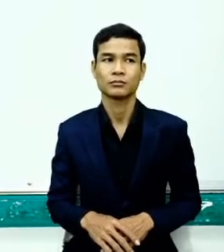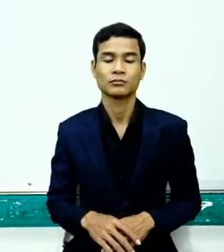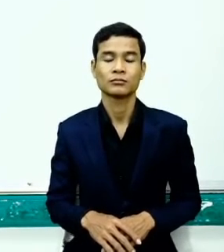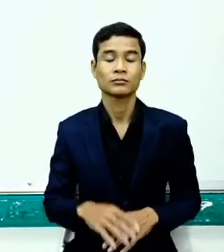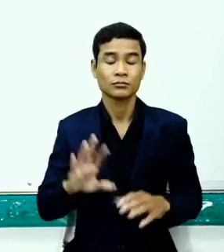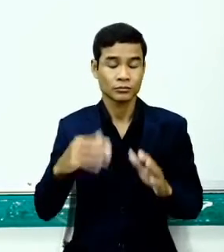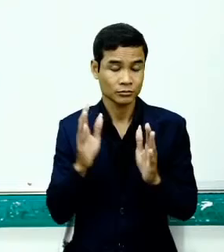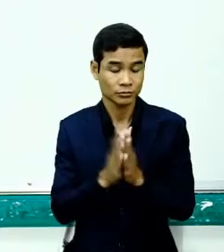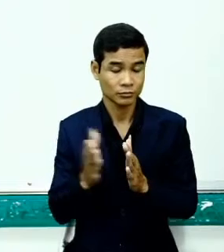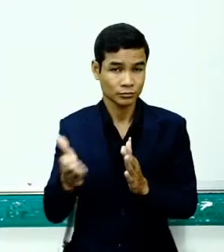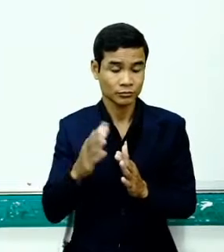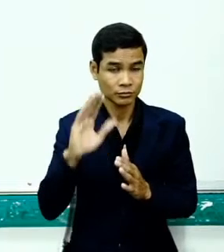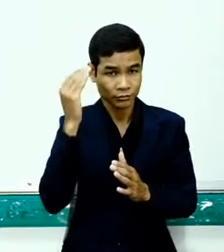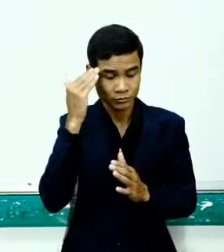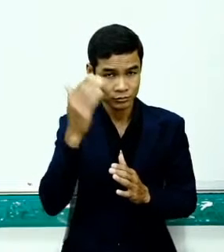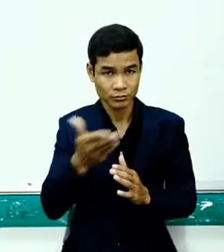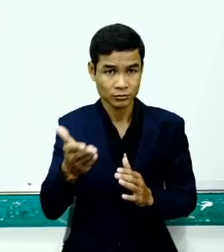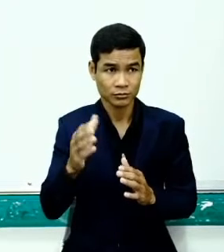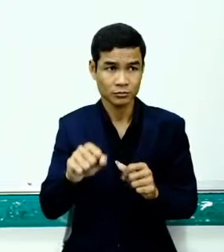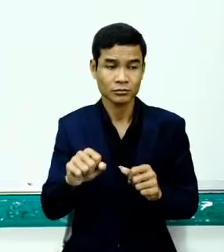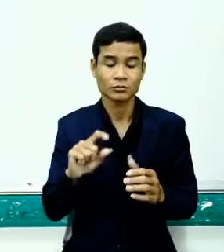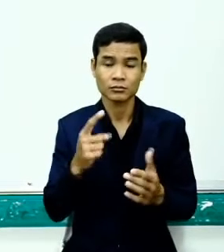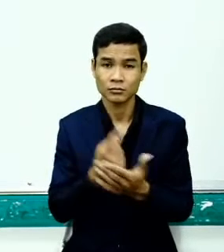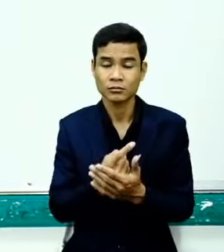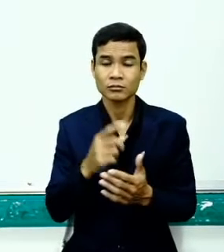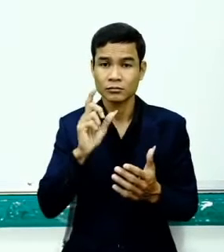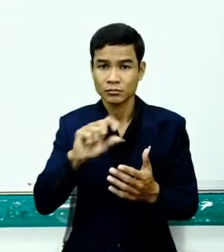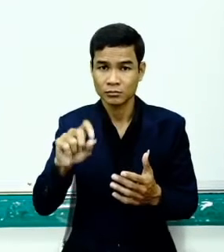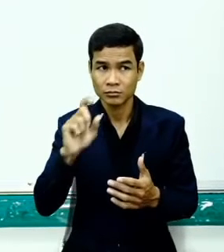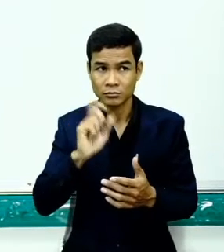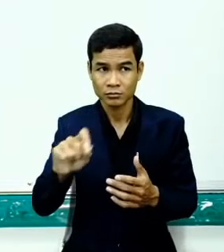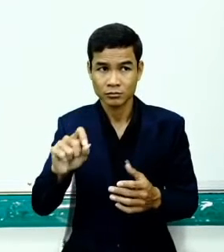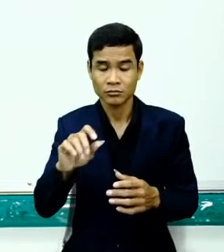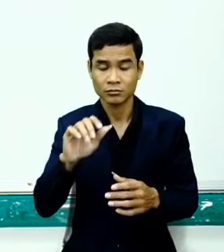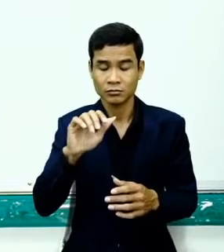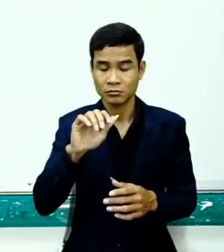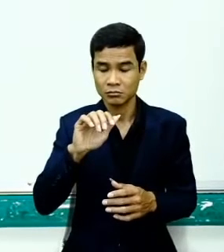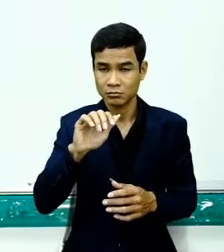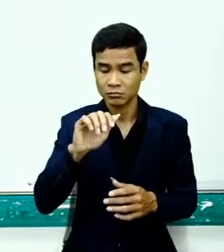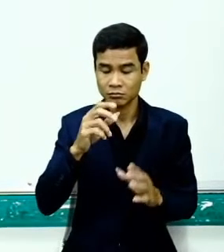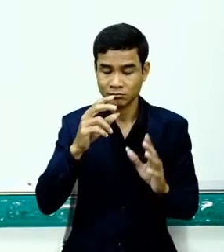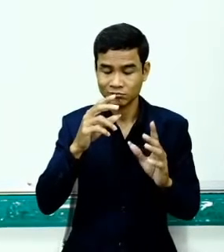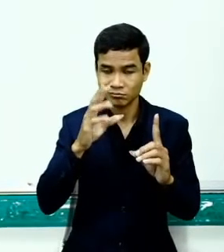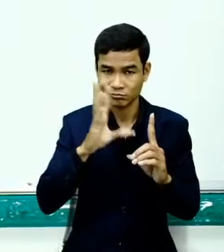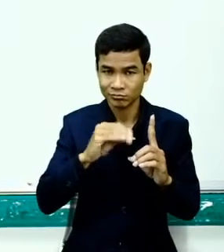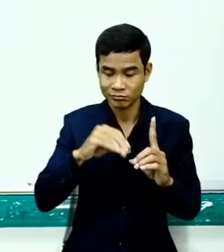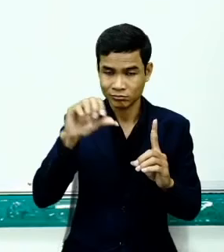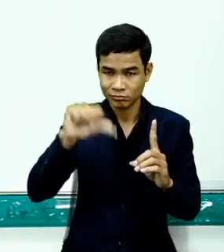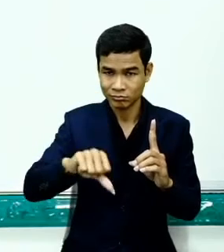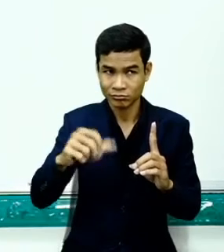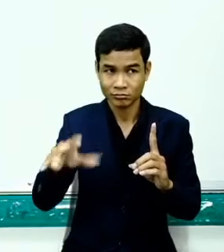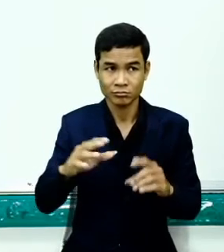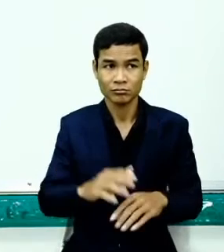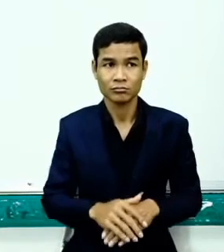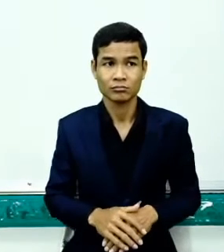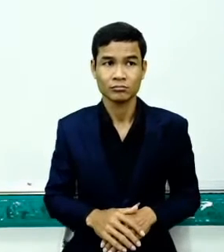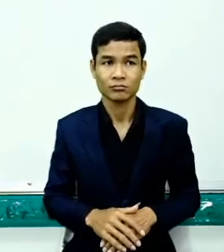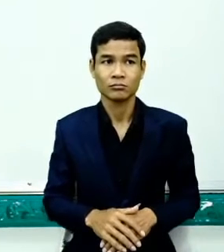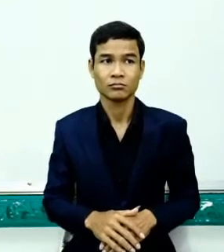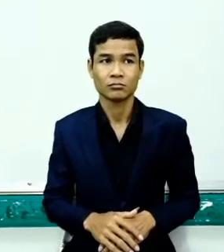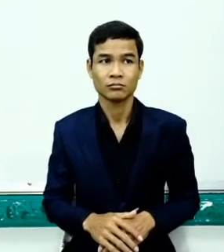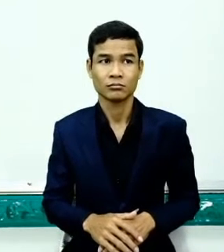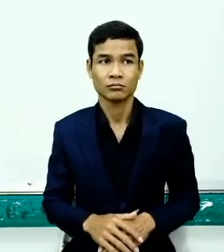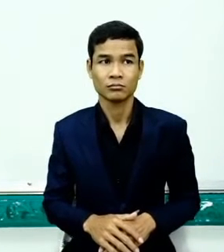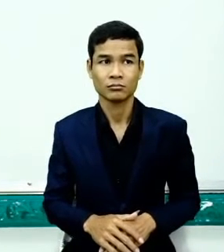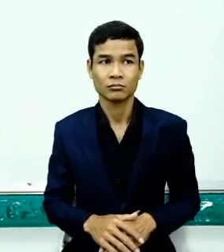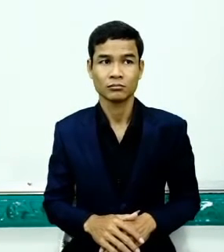ចាអរគុណសង្ឃឹមថាកូនទាំងអស់គ្នាប្រកាសជាបានចូលរួមសរសេរពាក្យញុះរួចរាល់ហើយតោះមកផ្ទៀងផ្ទាត់ជាមួយអ្នកគ្រូតើញុះកូនសរសេ